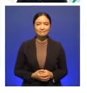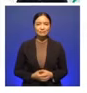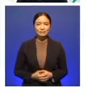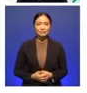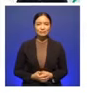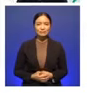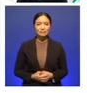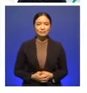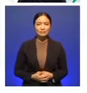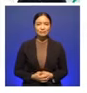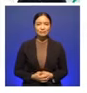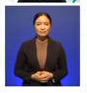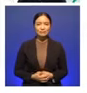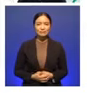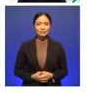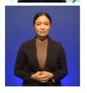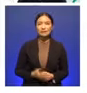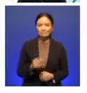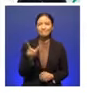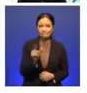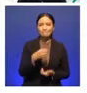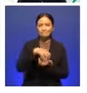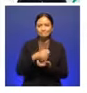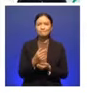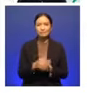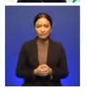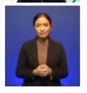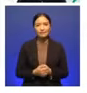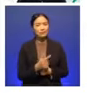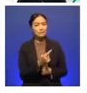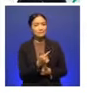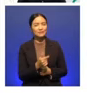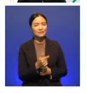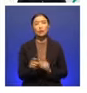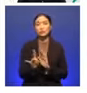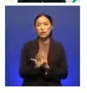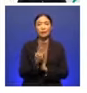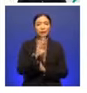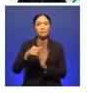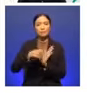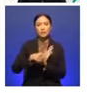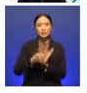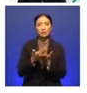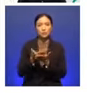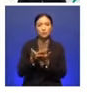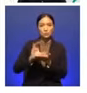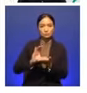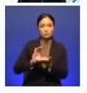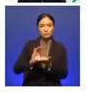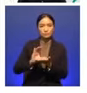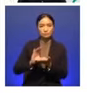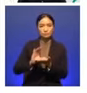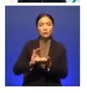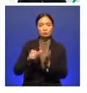บภาษี พี่ไผ่กระชับนิดนึงนะคะ ได้ครับได้ครับเรื่องสุดท้ายเรื่องระบบภาษีและประมาณก็คิดว่าผู้ยื่นภา